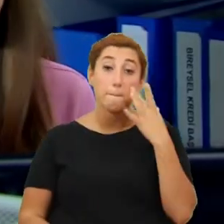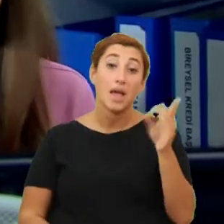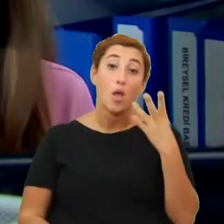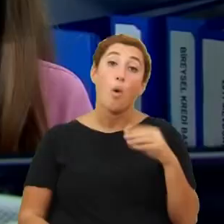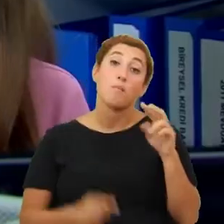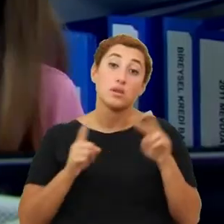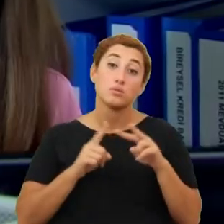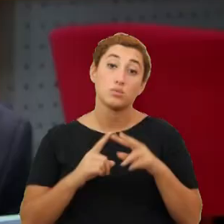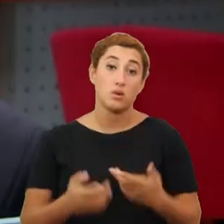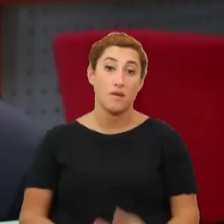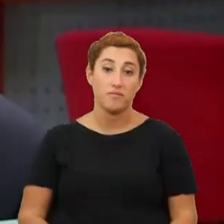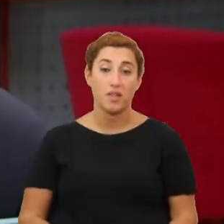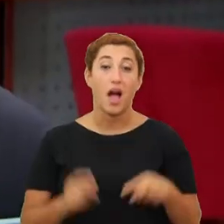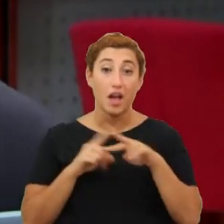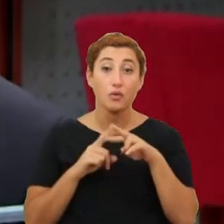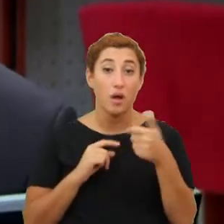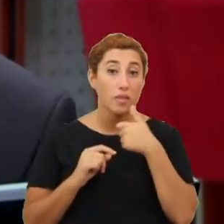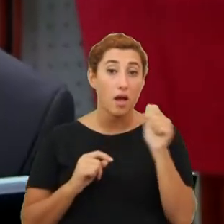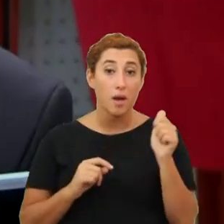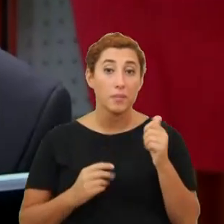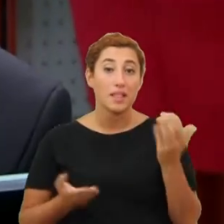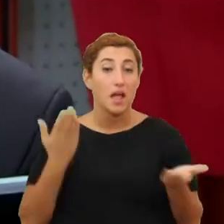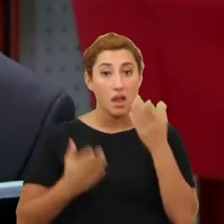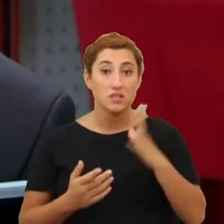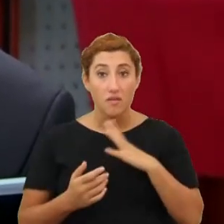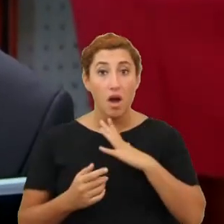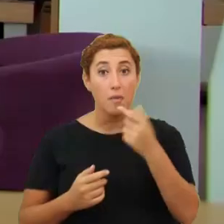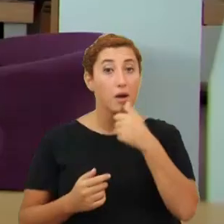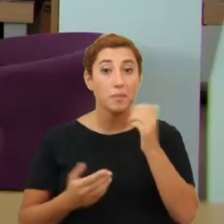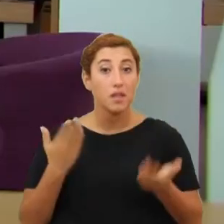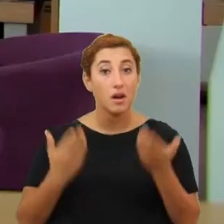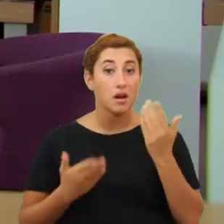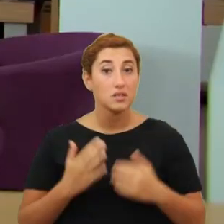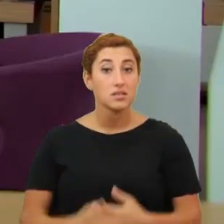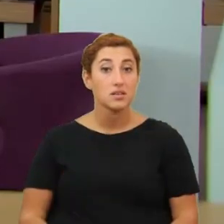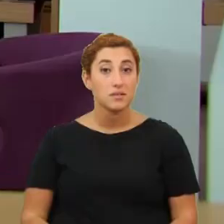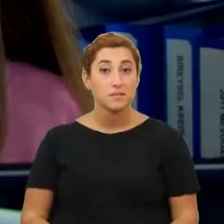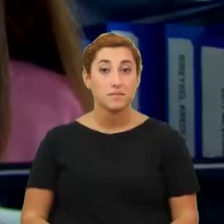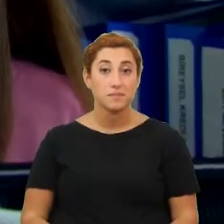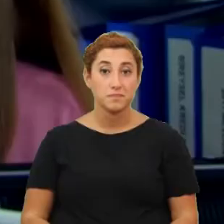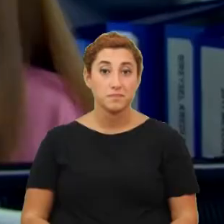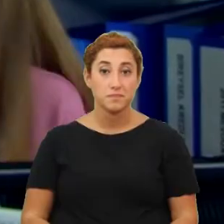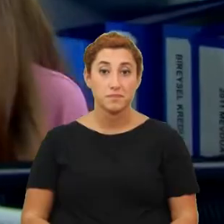belli olmaz Nurhan. Aydoğan abi, terazi var mı abi, terazi?